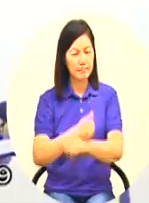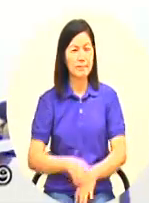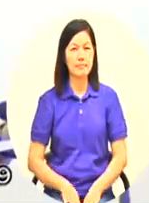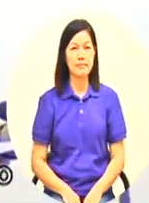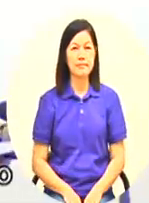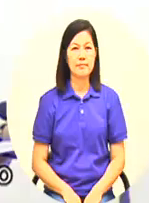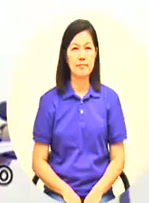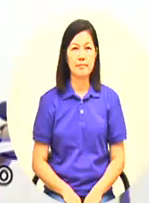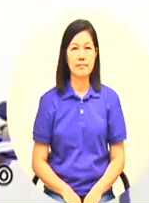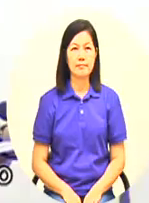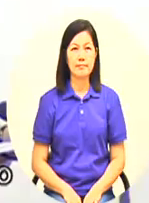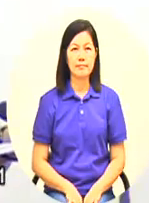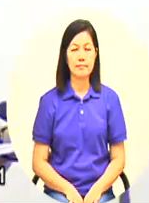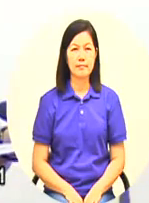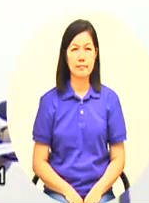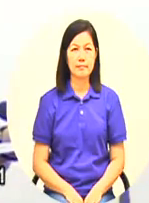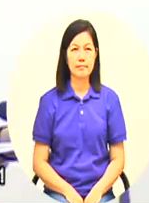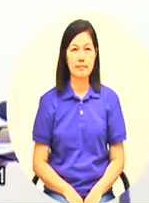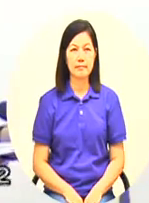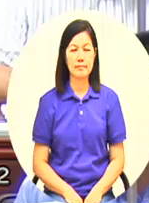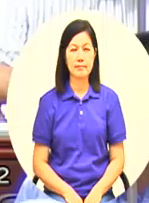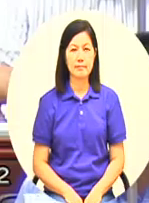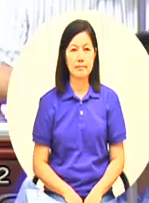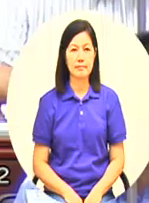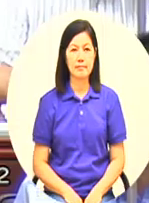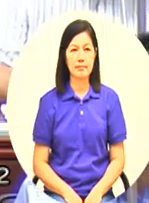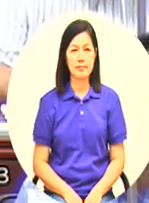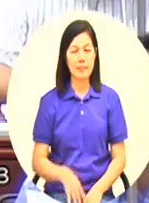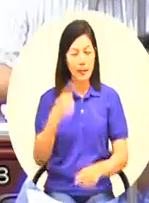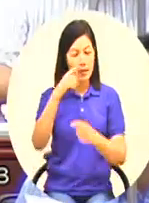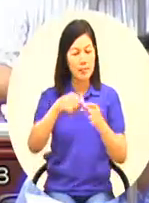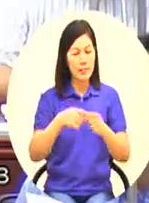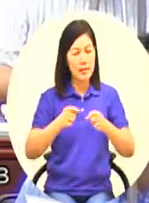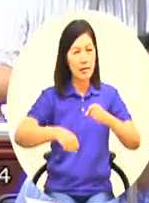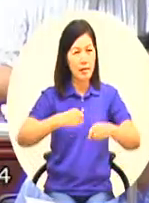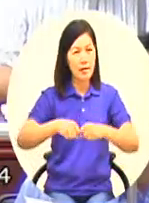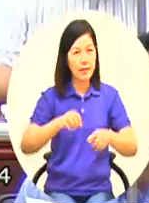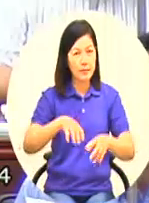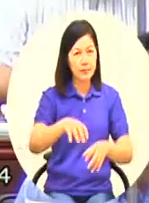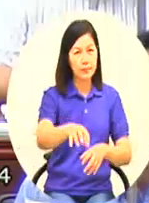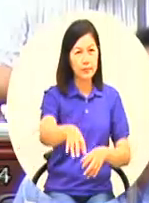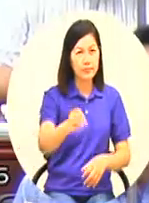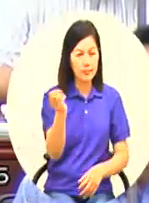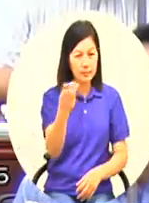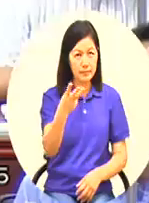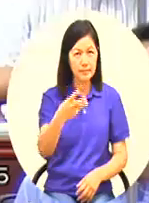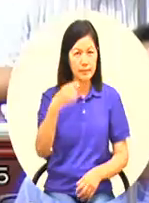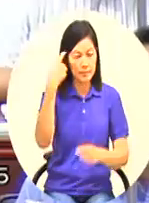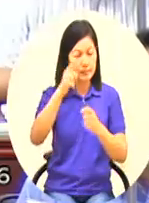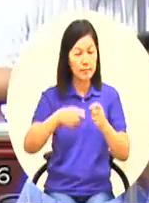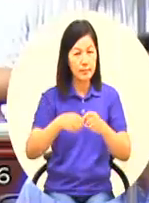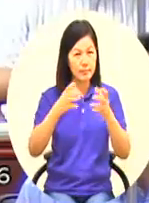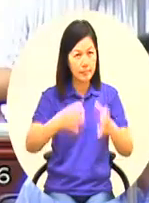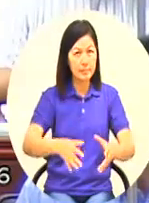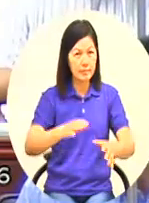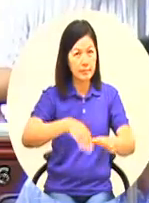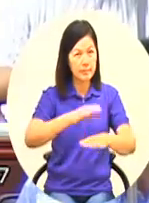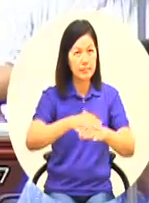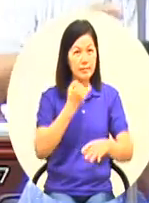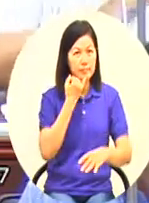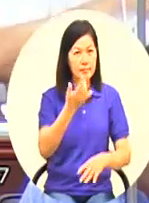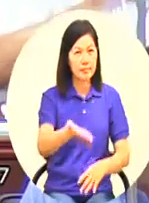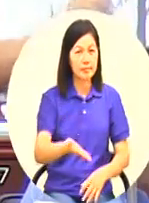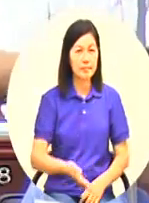局长，请你答复一下，对于这些自行车站，你明年预定300站，是不是能够朝着这一些站去考